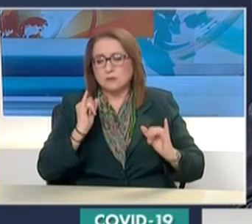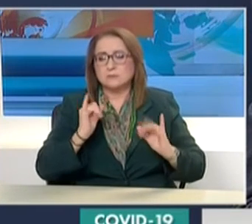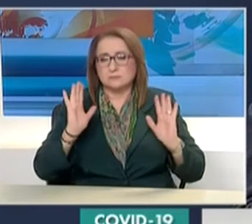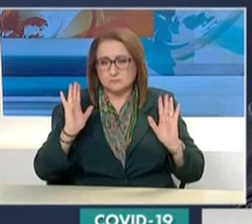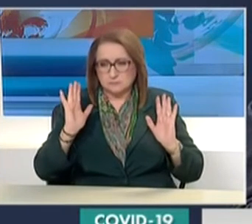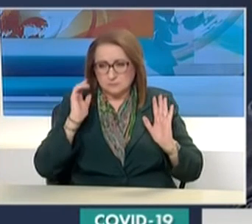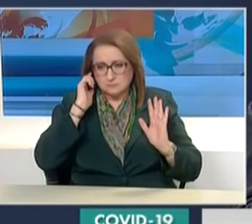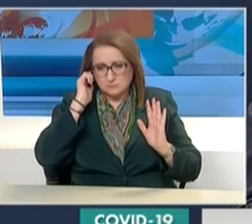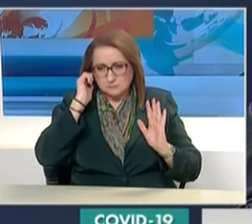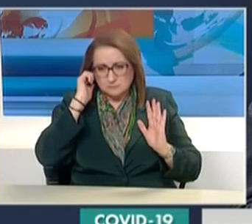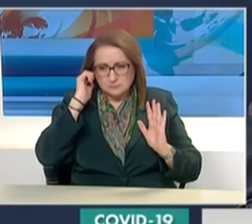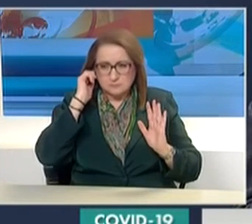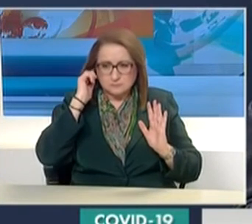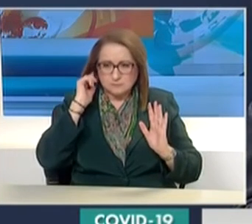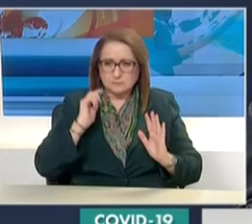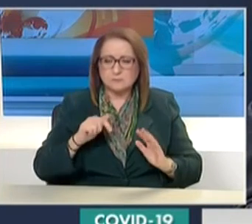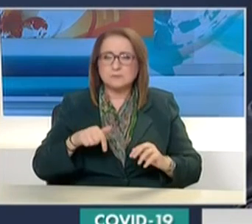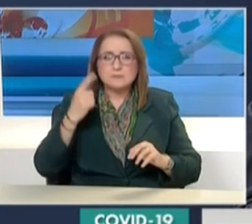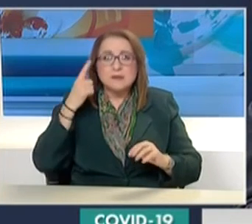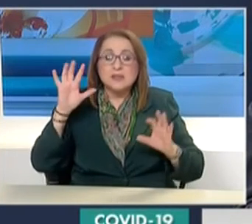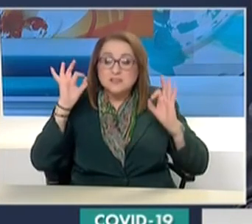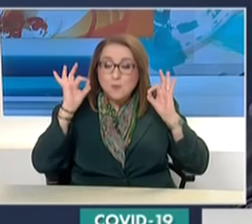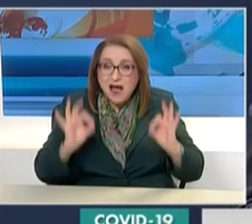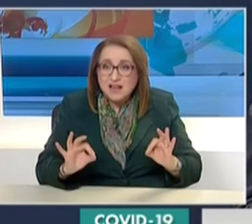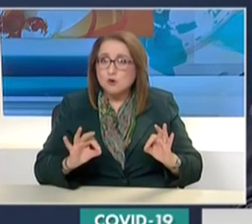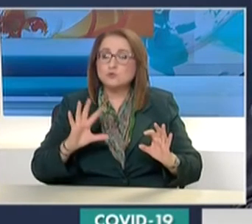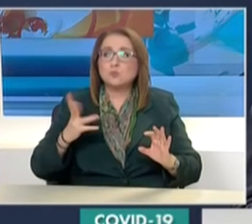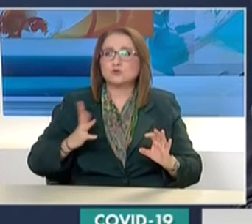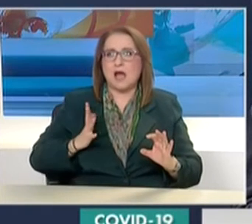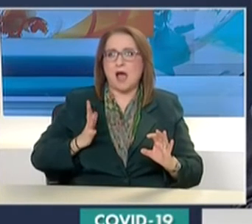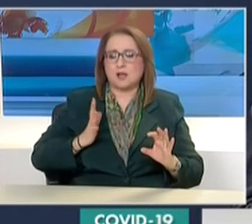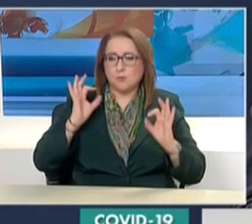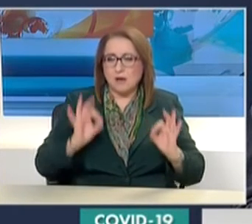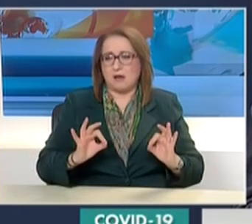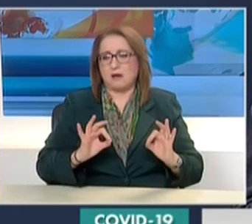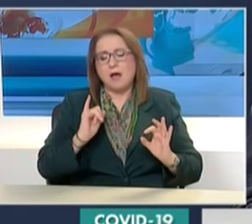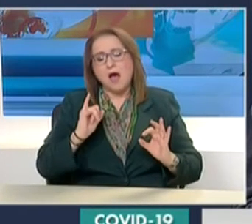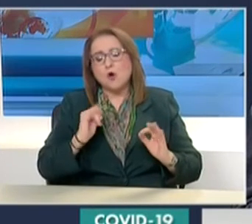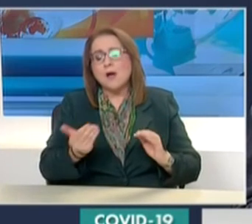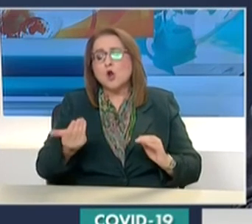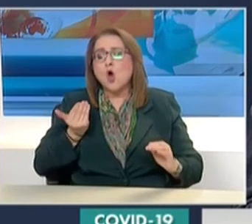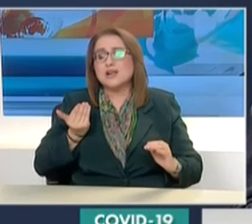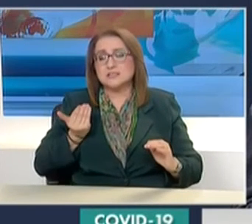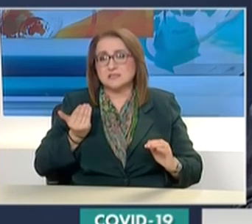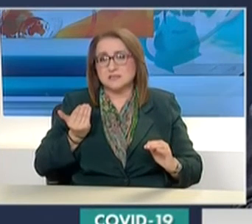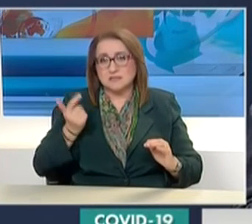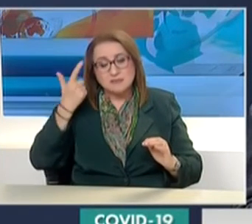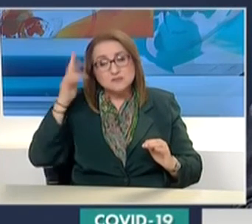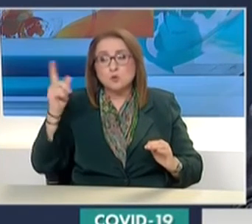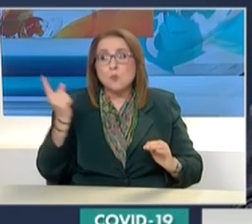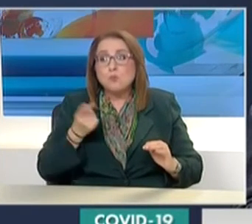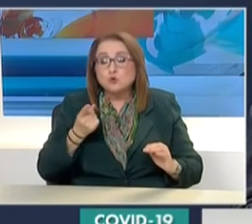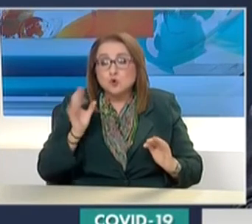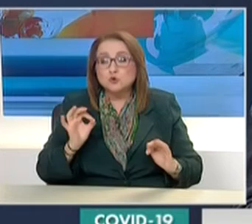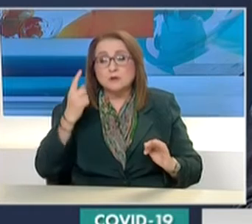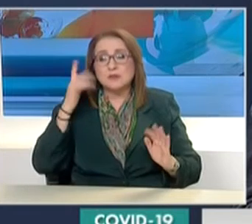όταν δεν έχουμε τον ακριβή παρονομαστή της εξάπλωσης της νόσου στη χώρα. Θεωρώ ότι είναι ακόμα πολύ νωρίς. Βλέπουμε με ενδιαφέρον